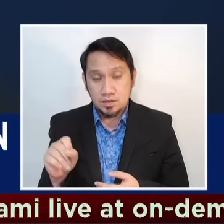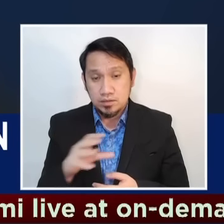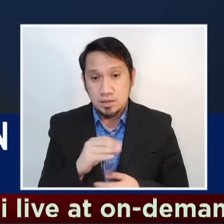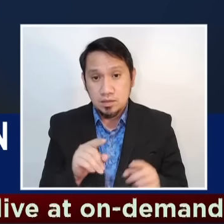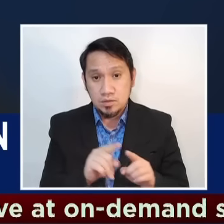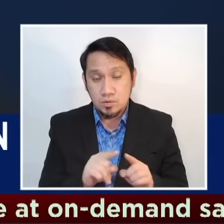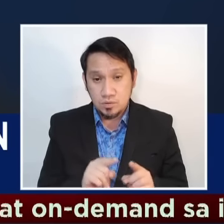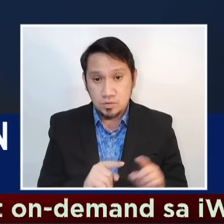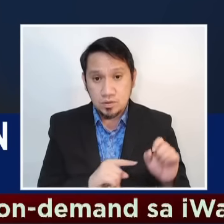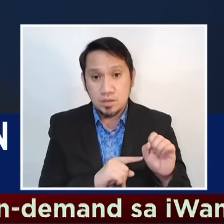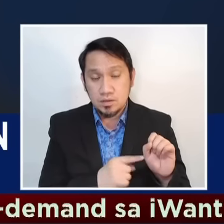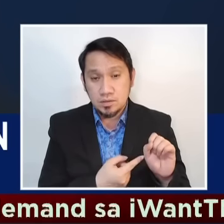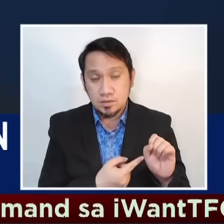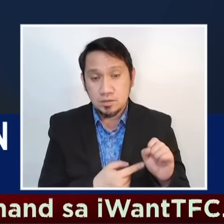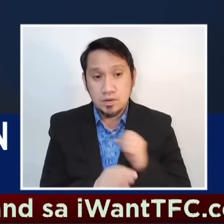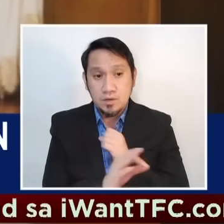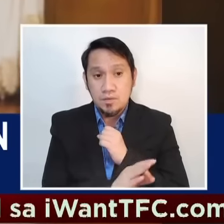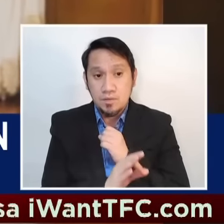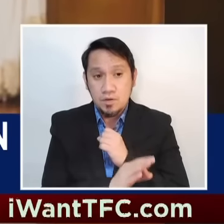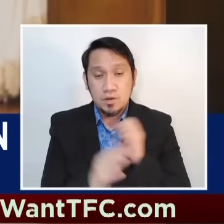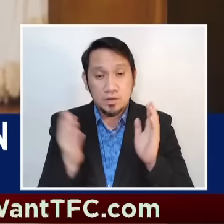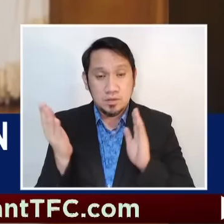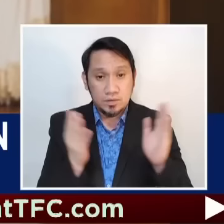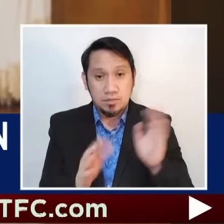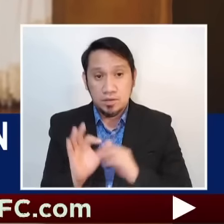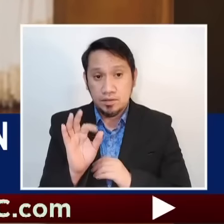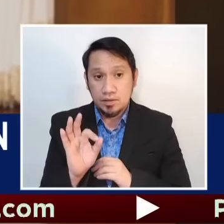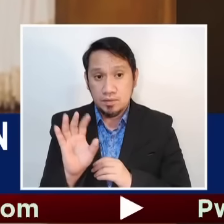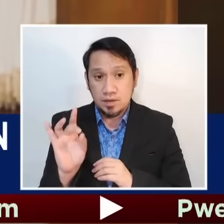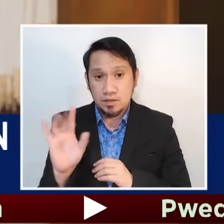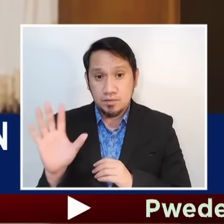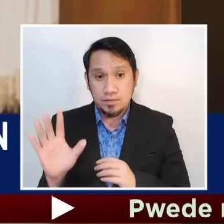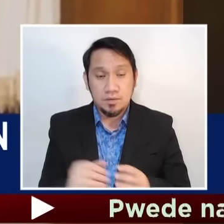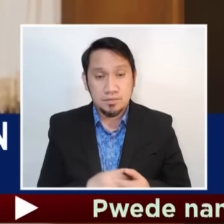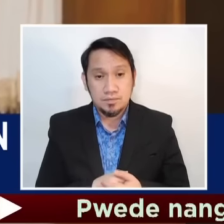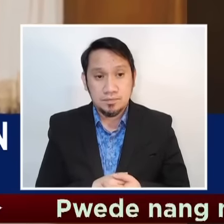nagsimula siya sa Foreign Service noong 1985.